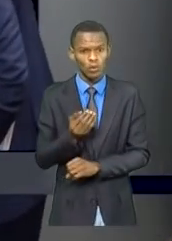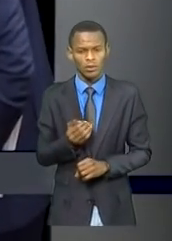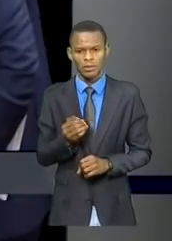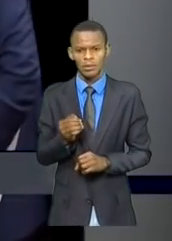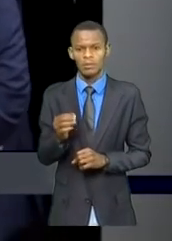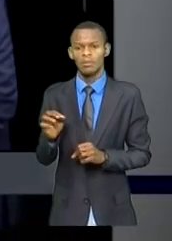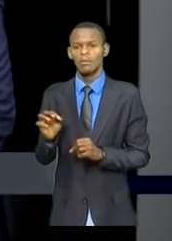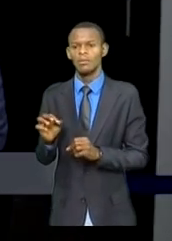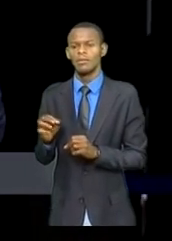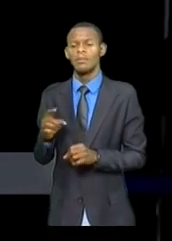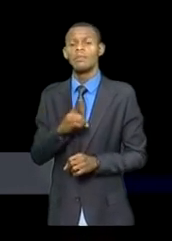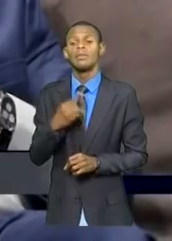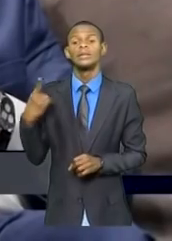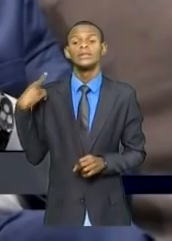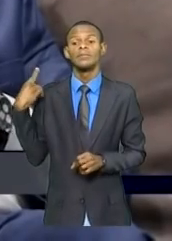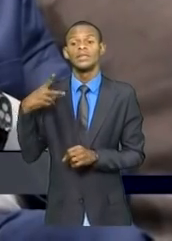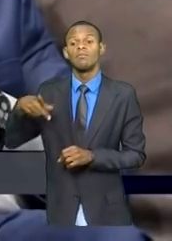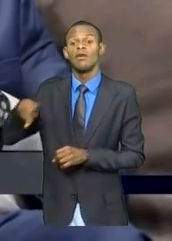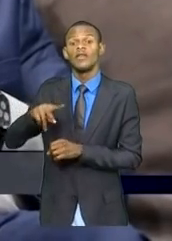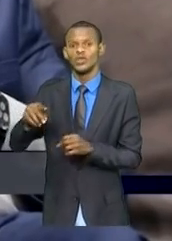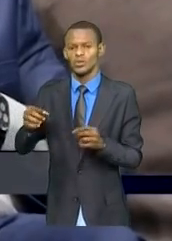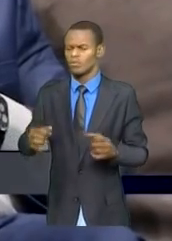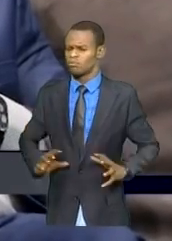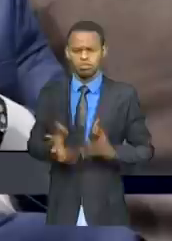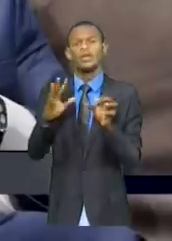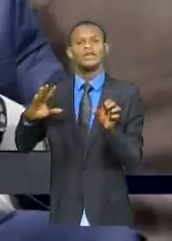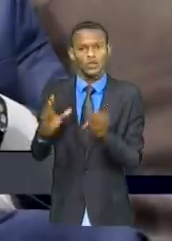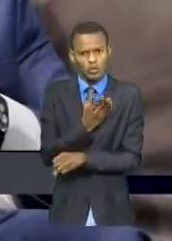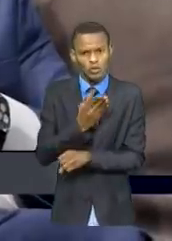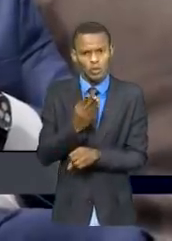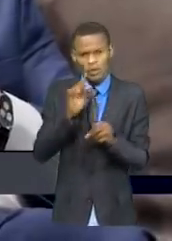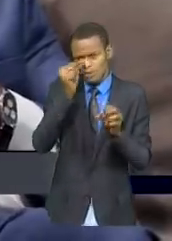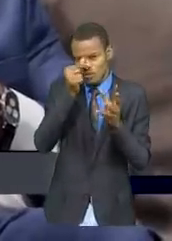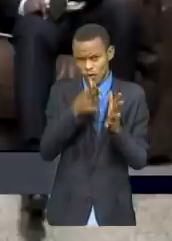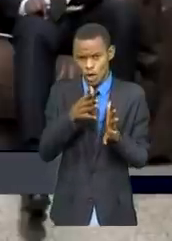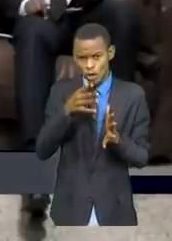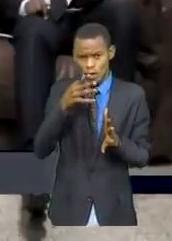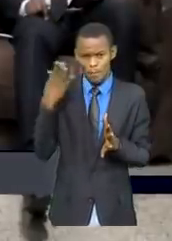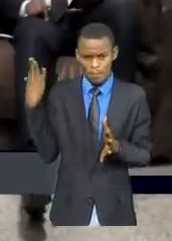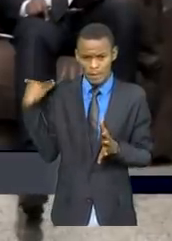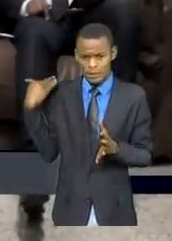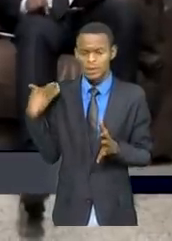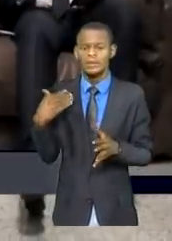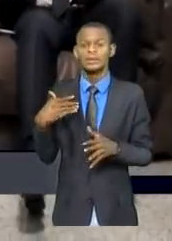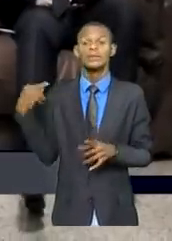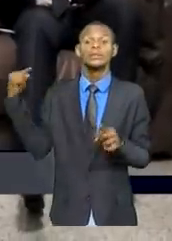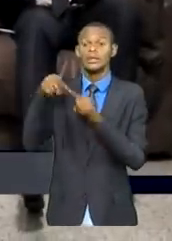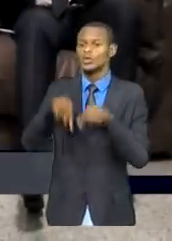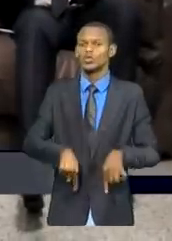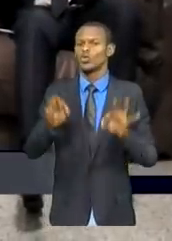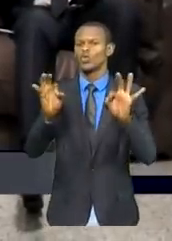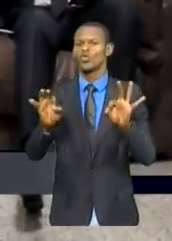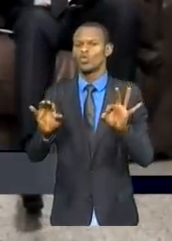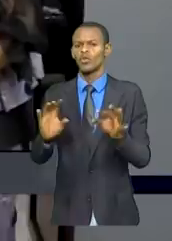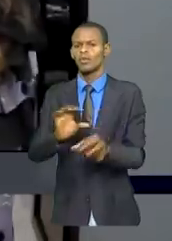profil intellectuel, moral, relationnel et surtout managérial adéquat pour assurer le décollage du Kasaï oriental. À travers